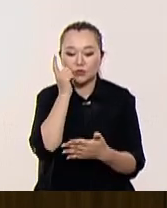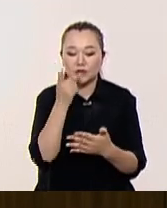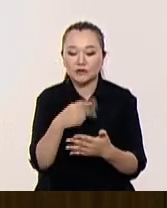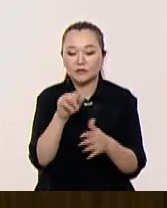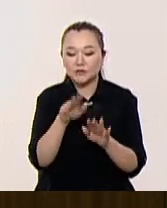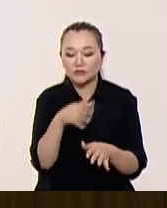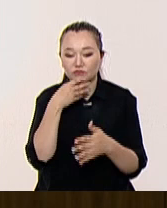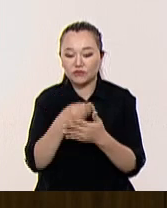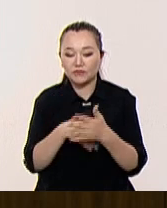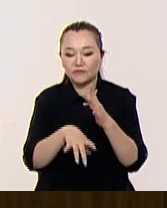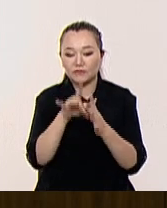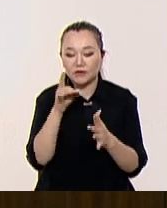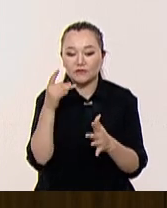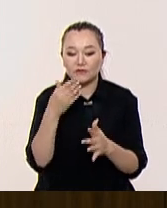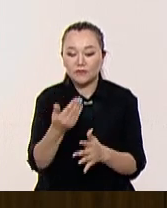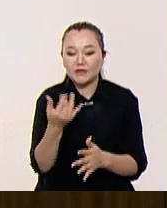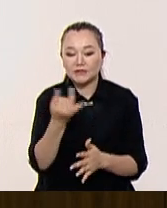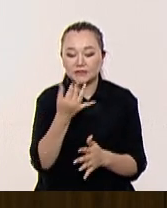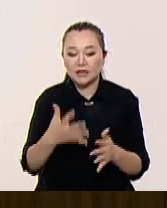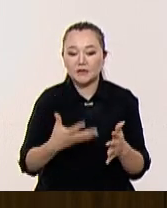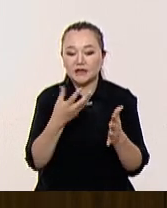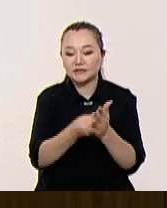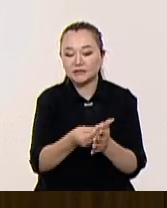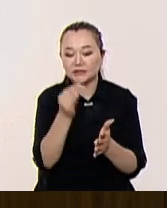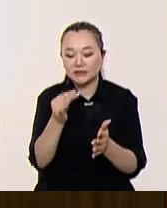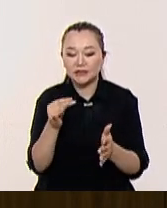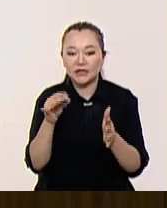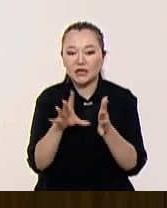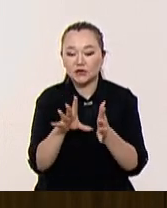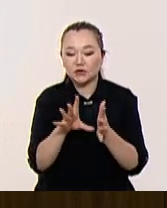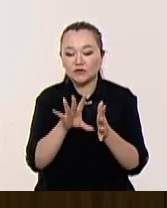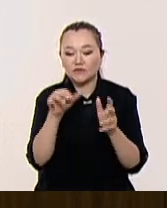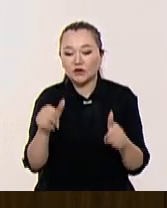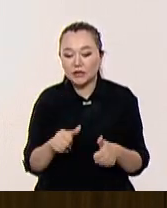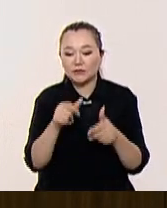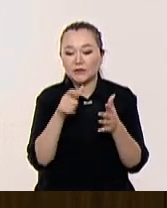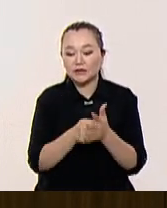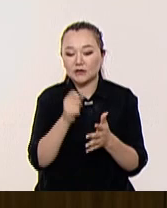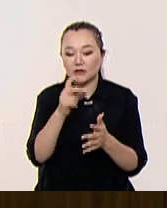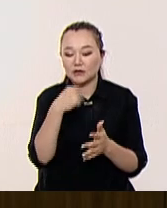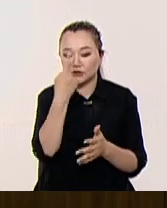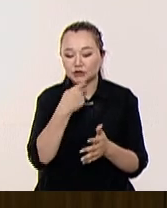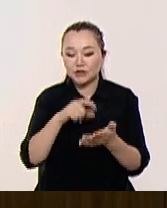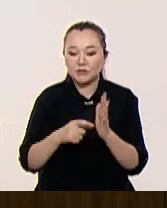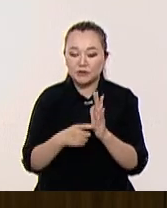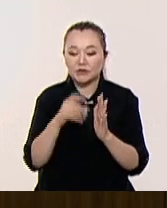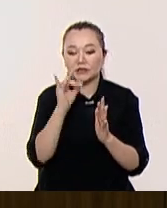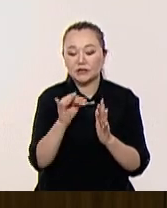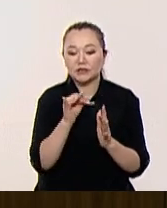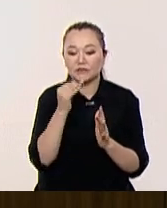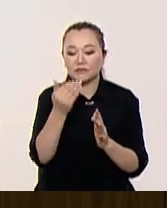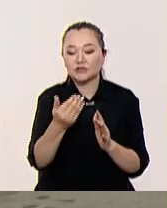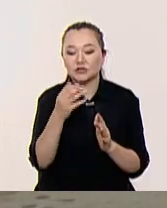Выберите свое место, которое вам будет интересно, оплатите. И в электронном формате билет придет как в личный кабинет Хоумбанка, так и на